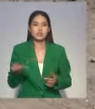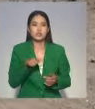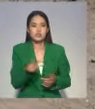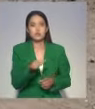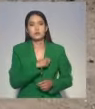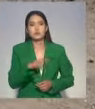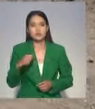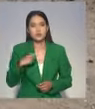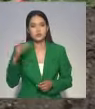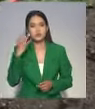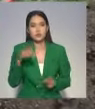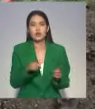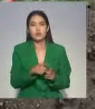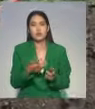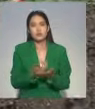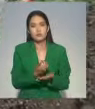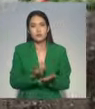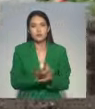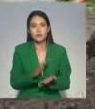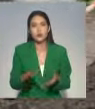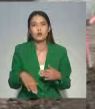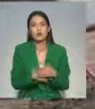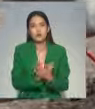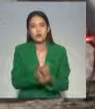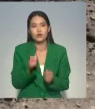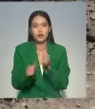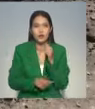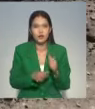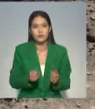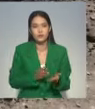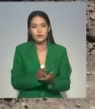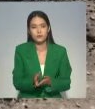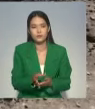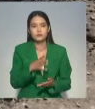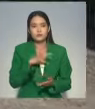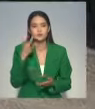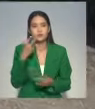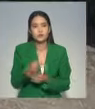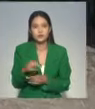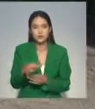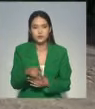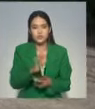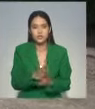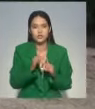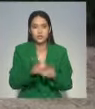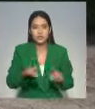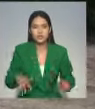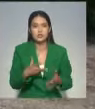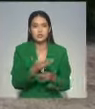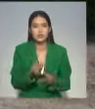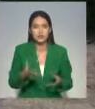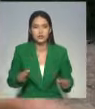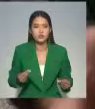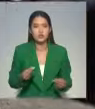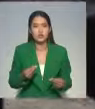Станислав Чумак за 25 тысяч тенге купил немного крошки старого асфальта. Теперь засыпает дыры. Дети весной в